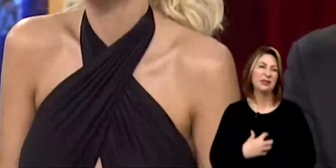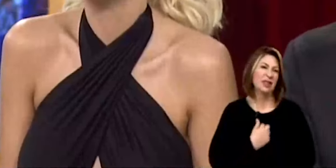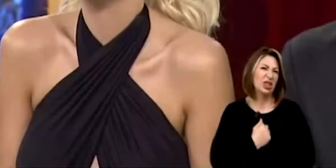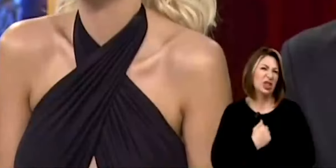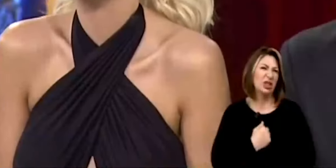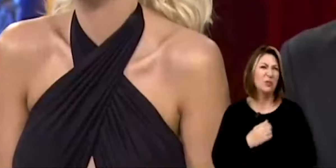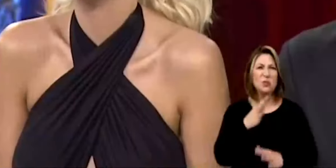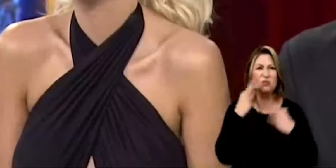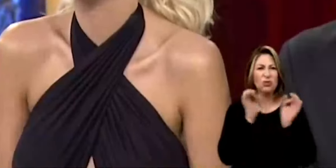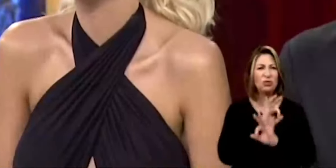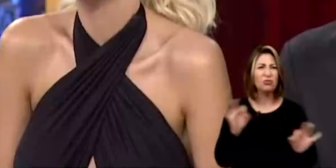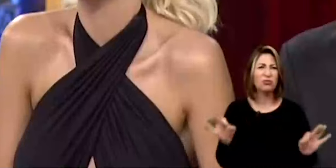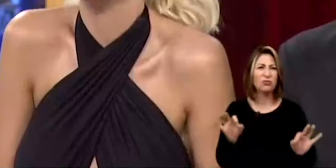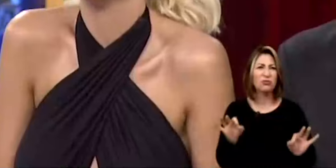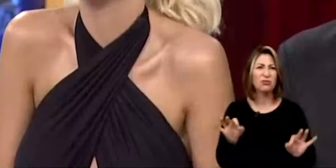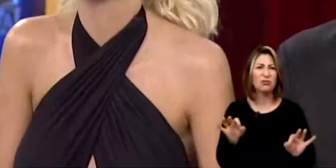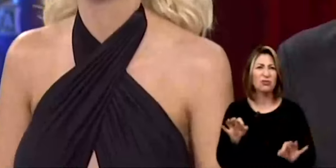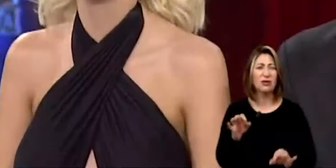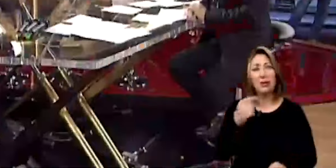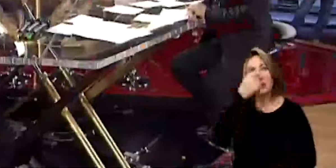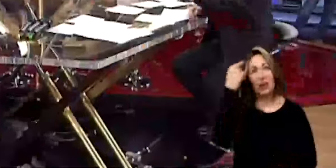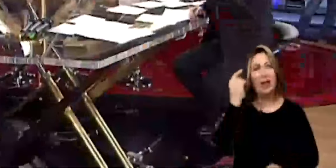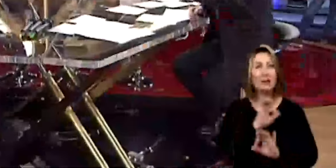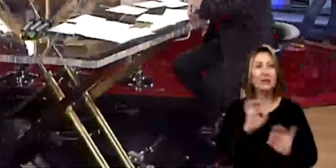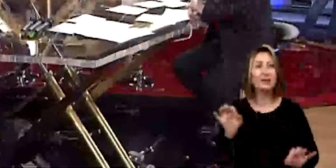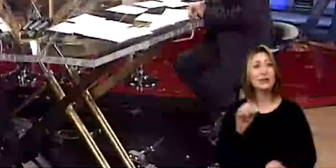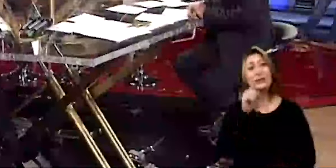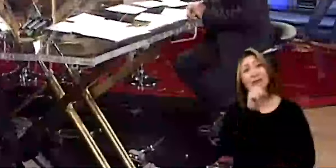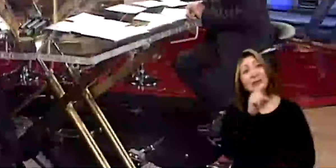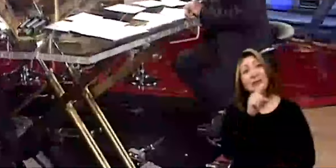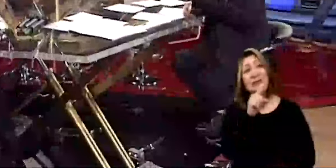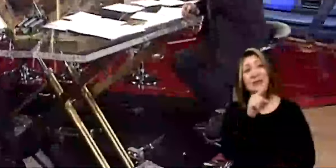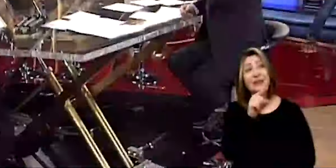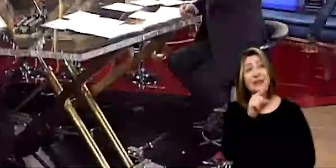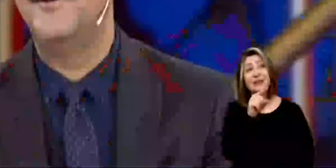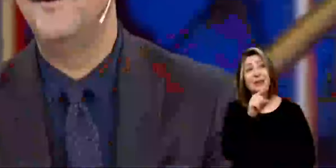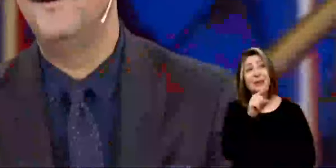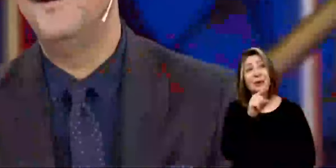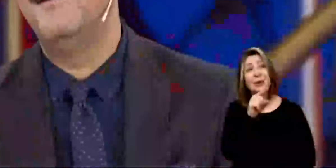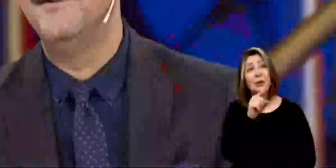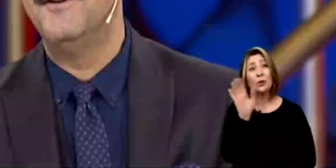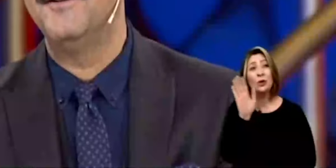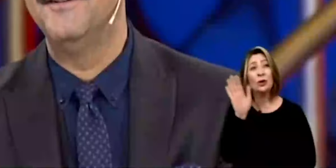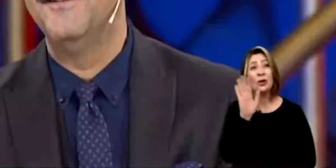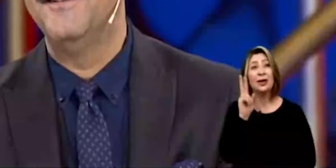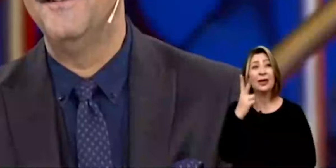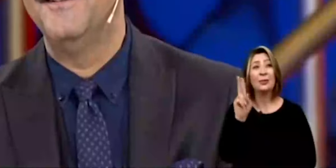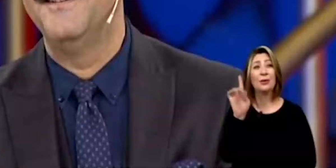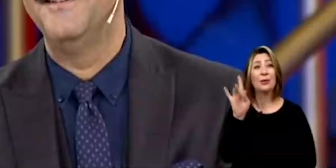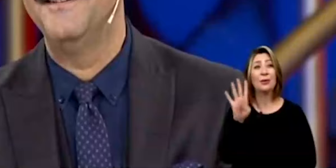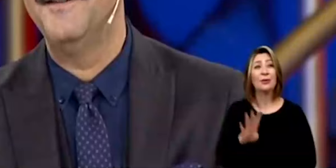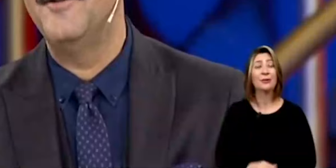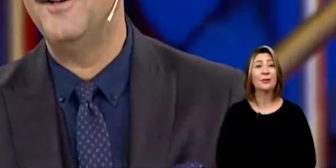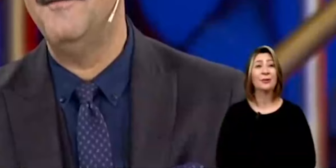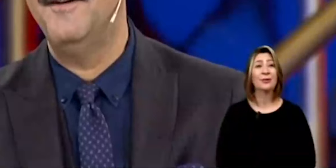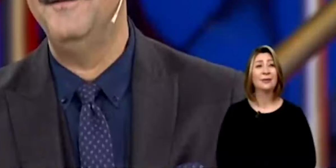Sıkıcı, mutsuz ve talihsiz. Siz efendim 3 kelimeyle özetler misiniz? Güle güle 2014. Güle